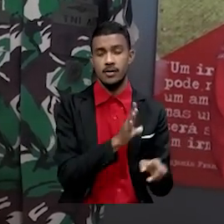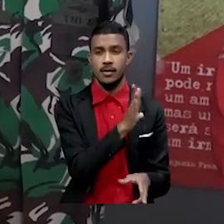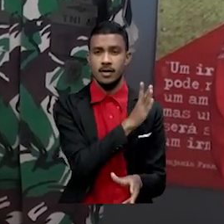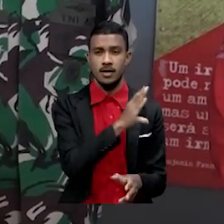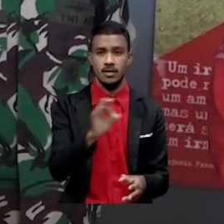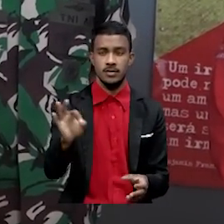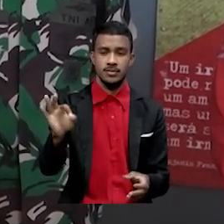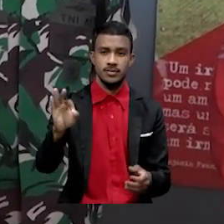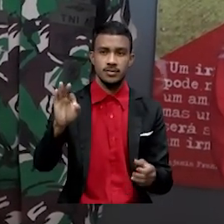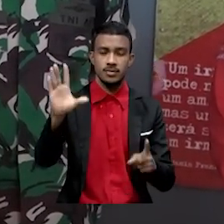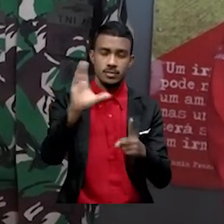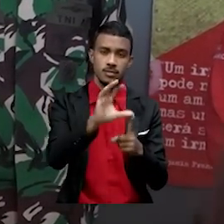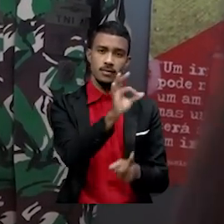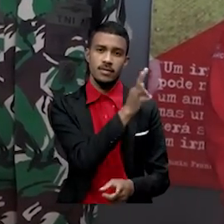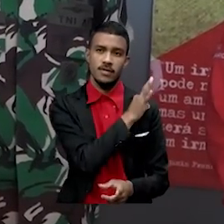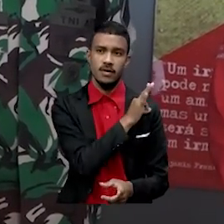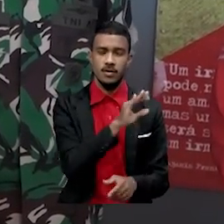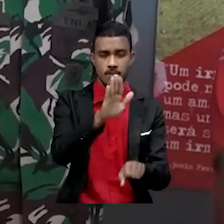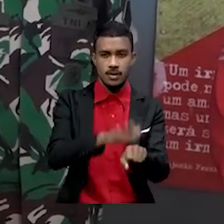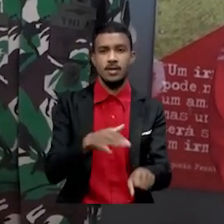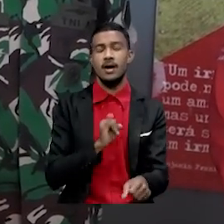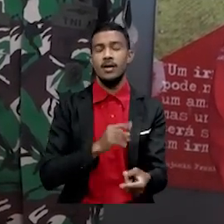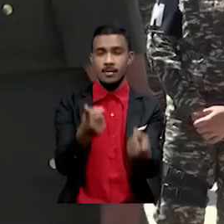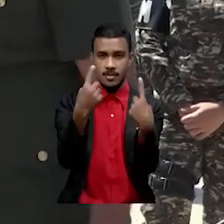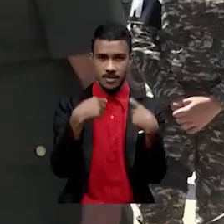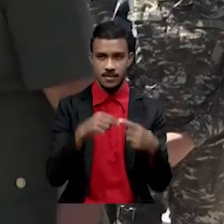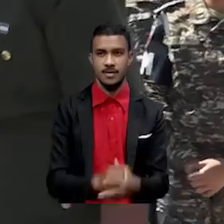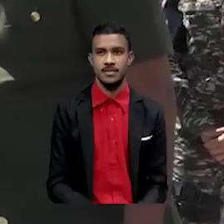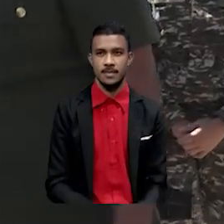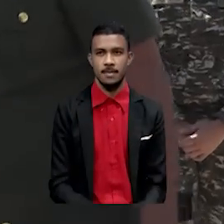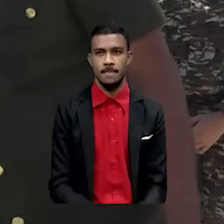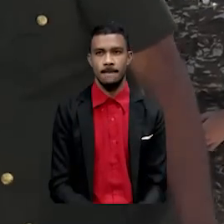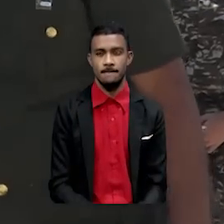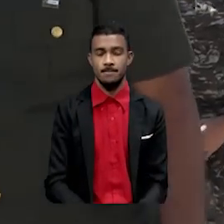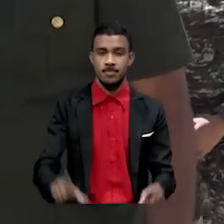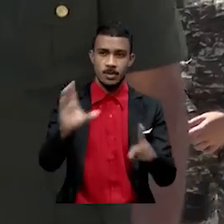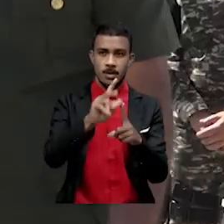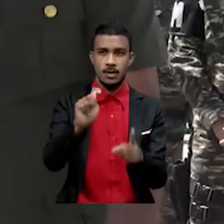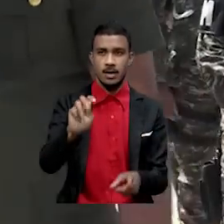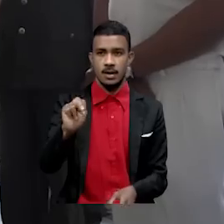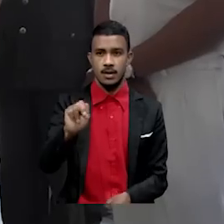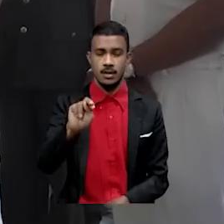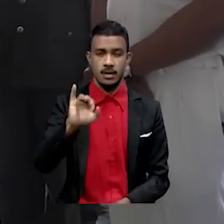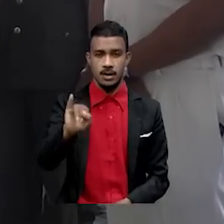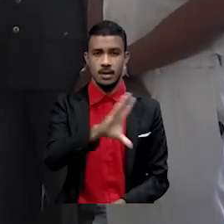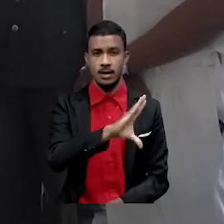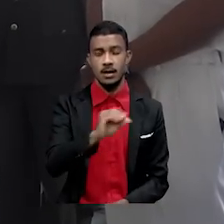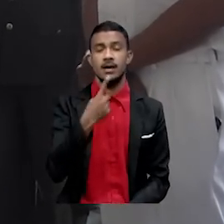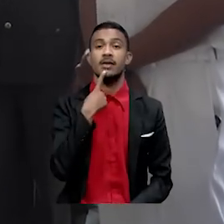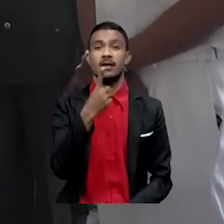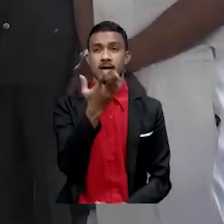mengundang lagi Tahun depan saya akan kembali general TNI Andy future